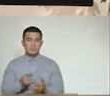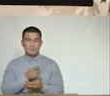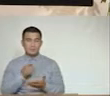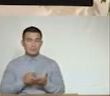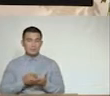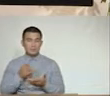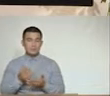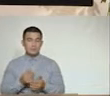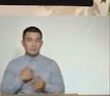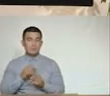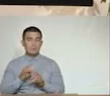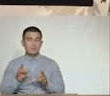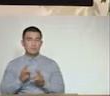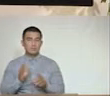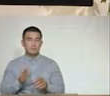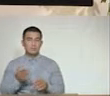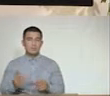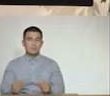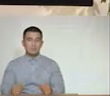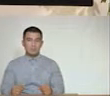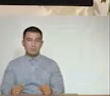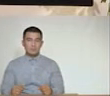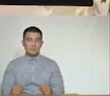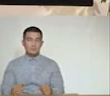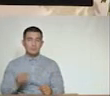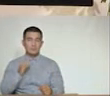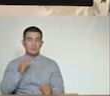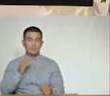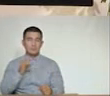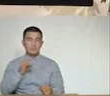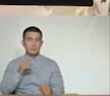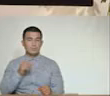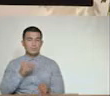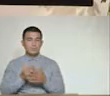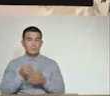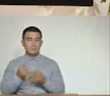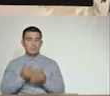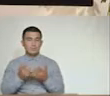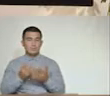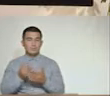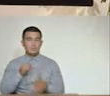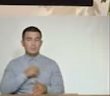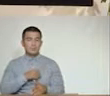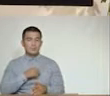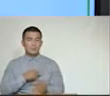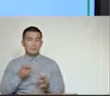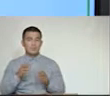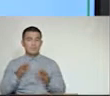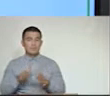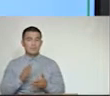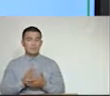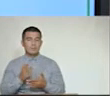Savollarni tushuntirib beraman. Tufilka sitoplazmasida qanday organoidlar